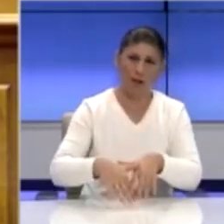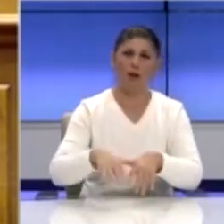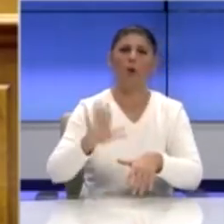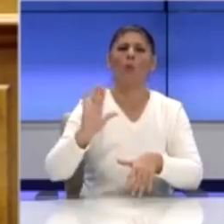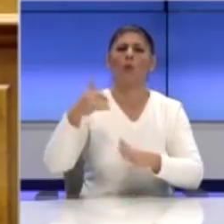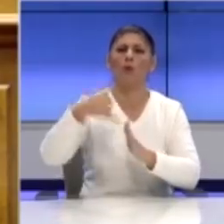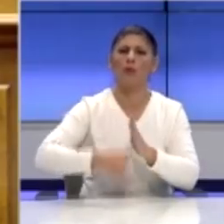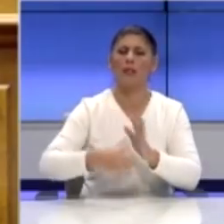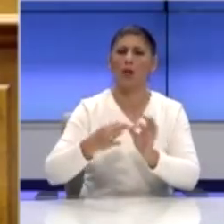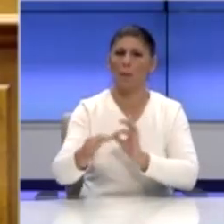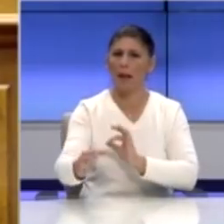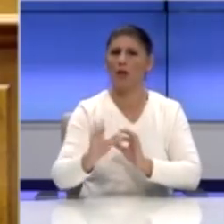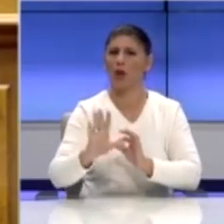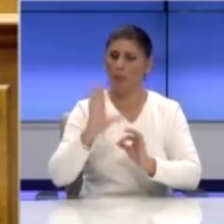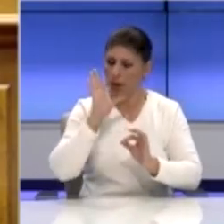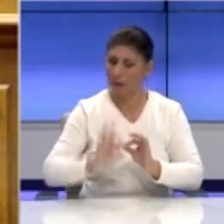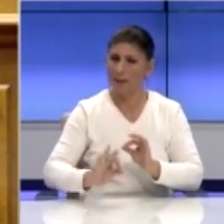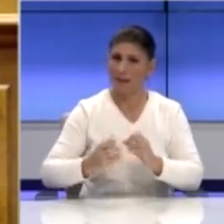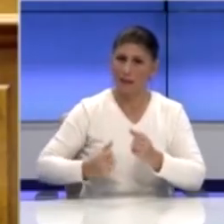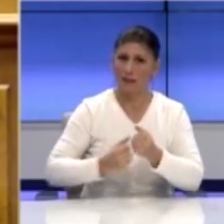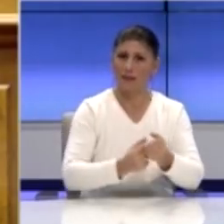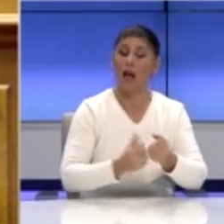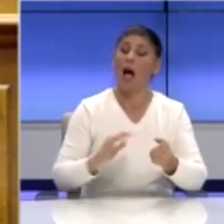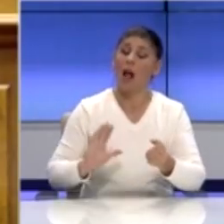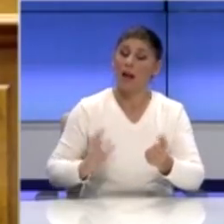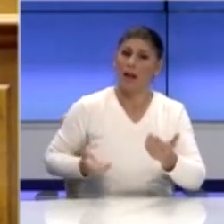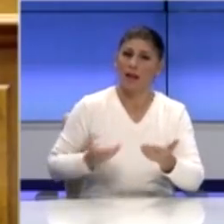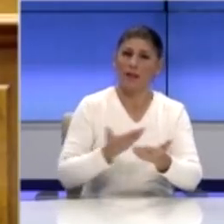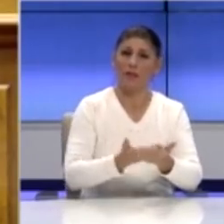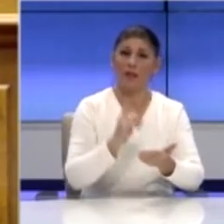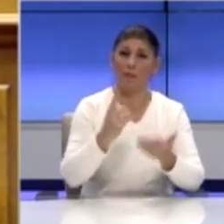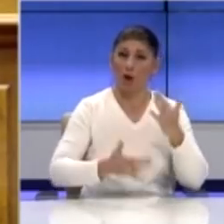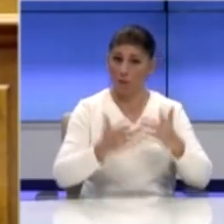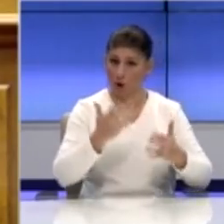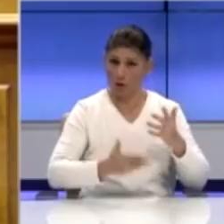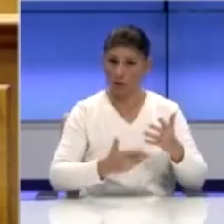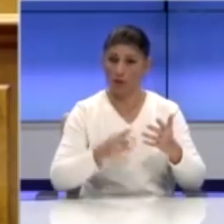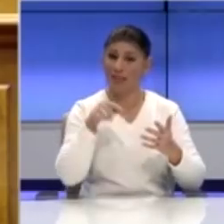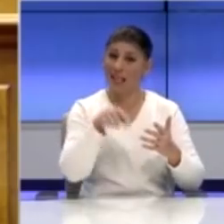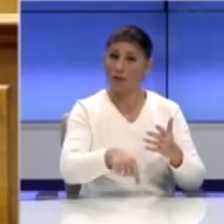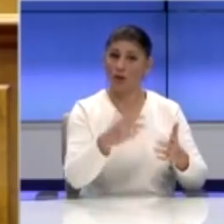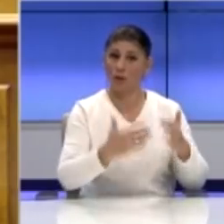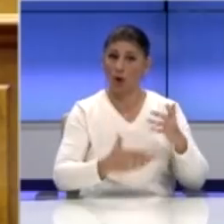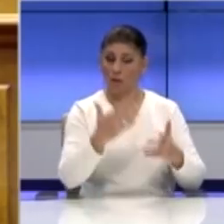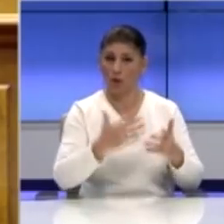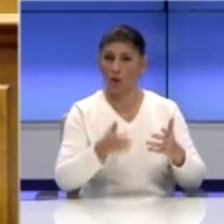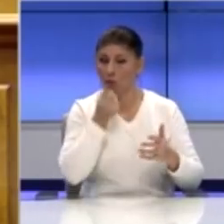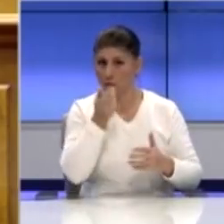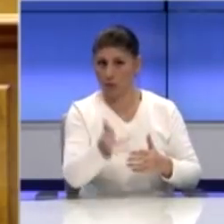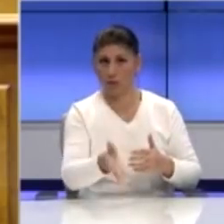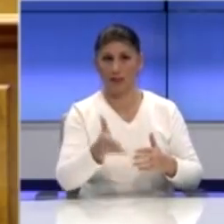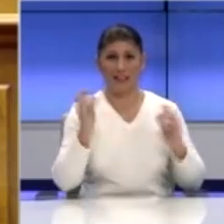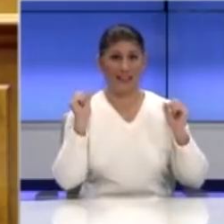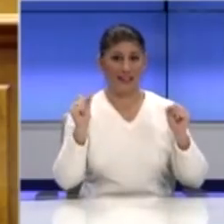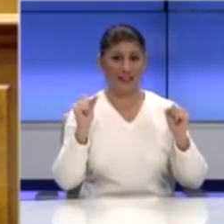παίρνετε κανένα ουσιαστικό μέτρο για την πραγματική ενίσχυσή του, αλλά καταθέτετε και έναν προϋπολογισμό στον οποίο οι δαπάνες